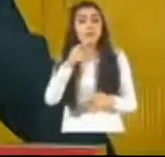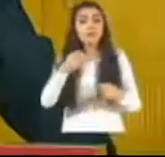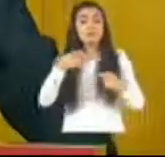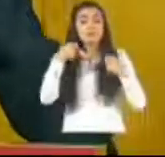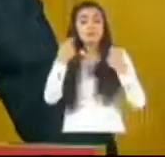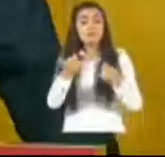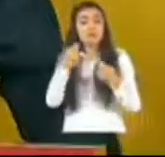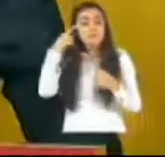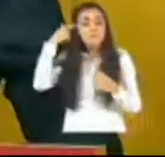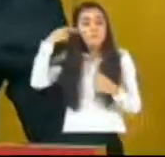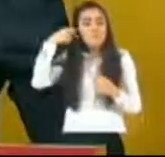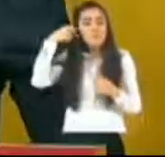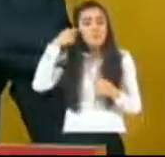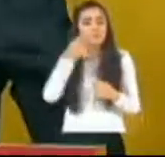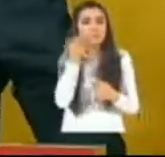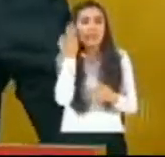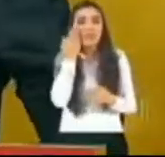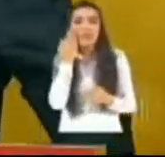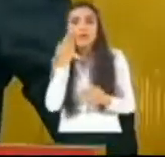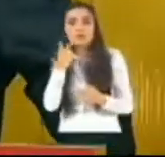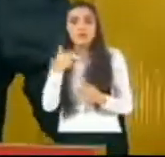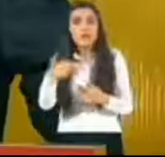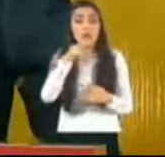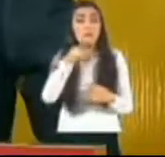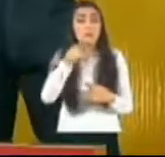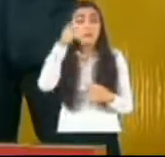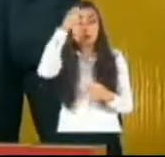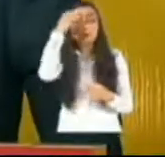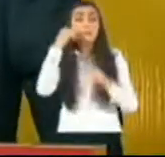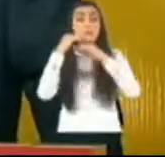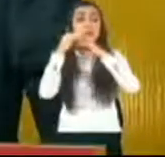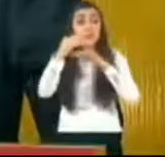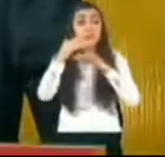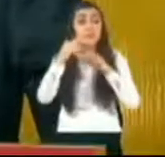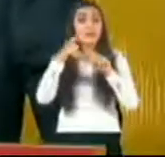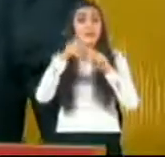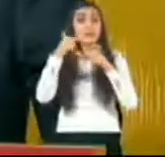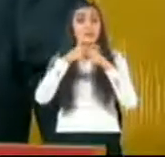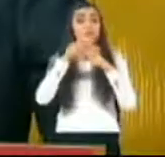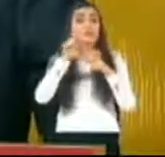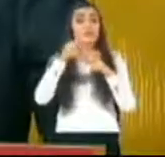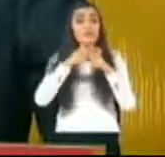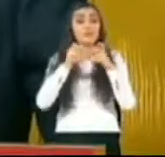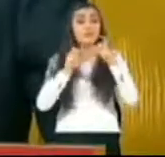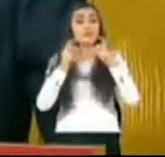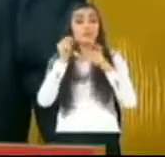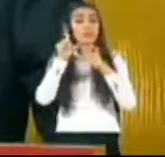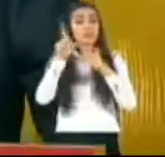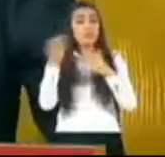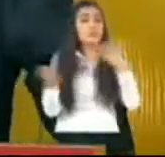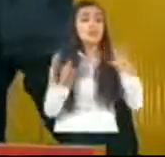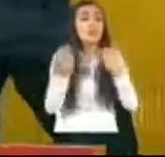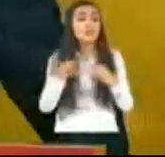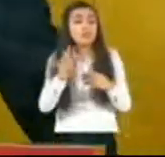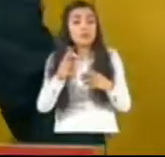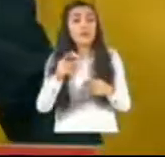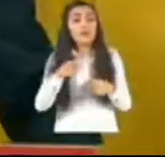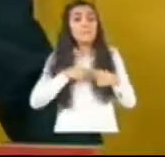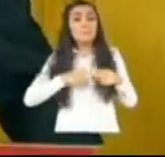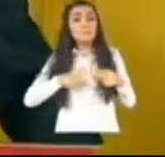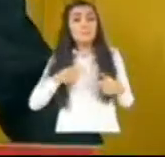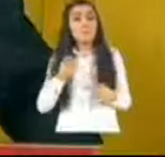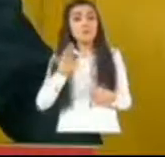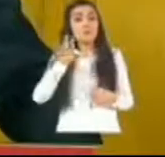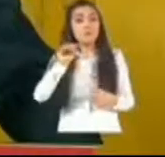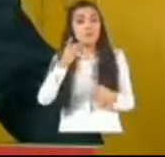macera olduğuna inanmaktadır. Türk milletinin teveccühüne layık olmadıkları gibi milli ülkü ve